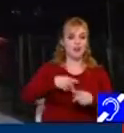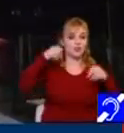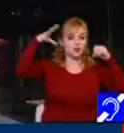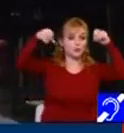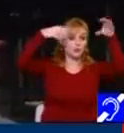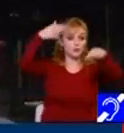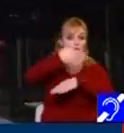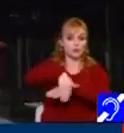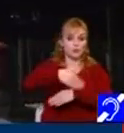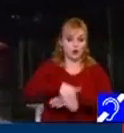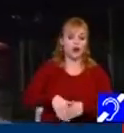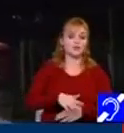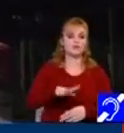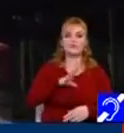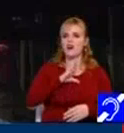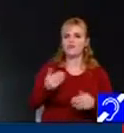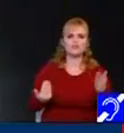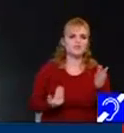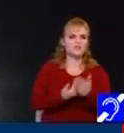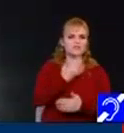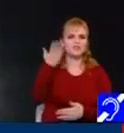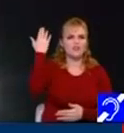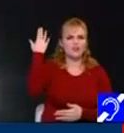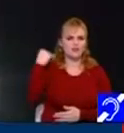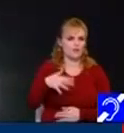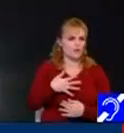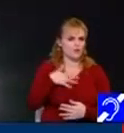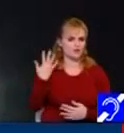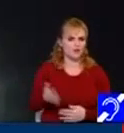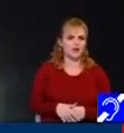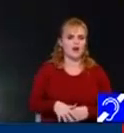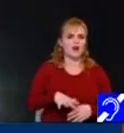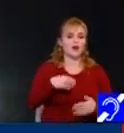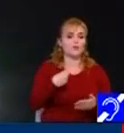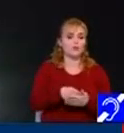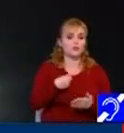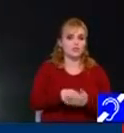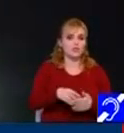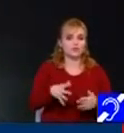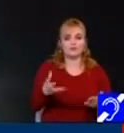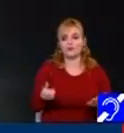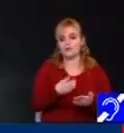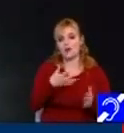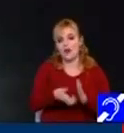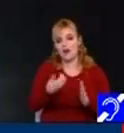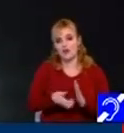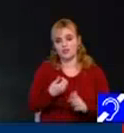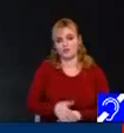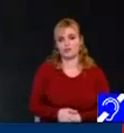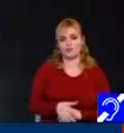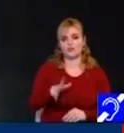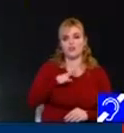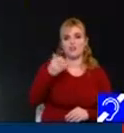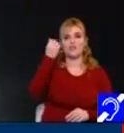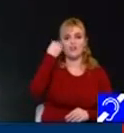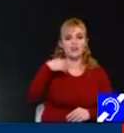Iluminatul public din Cahul nu a mai fost renovat de 10 de ani. Din banii de la buget, autoritățile abia de reușeau să înlocuiască corpurile de iluminat vechi,